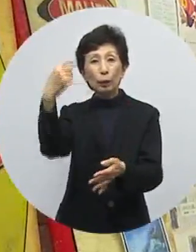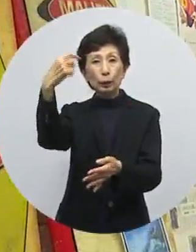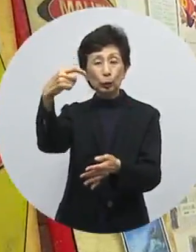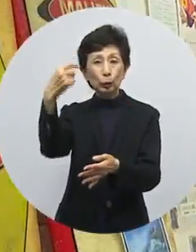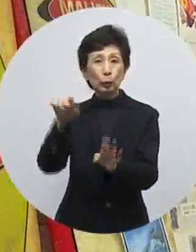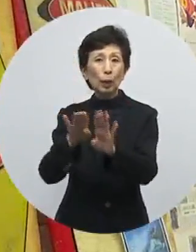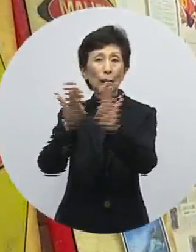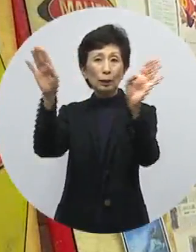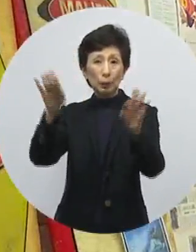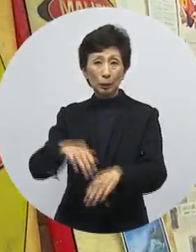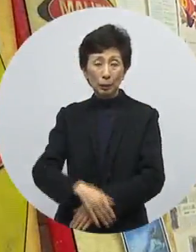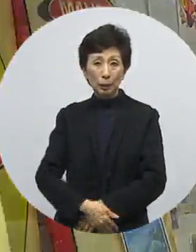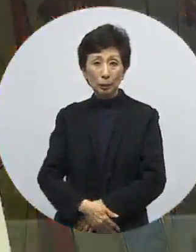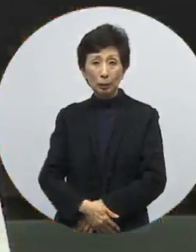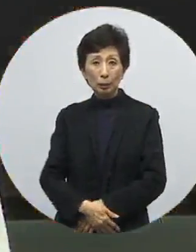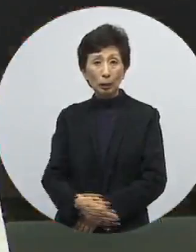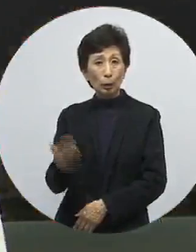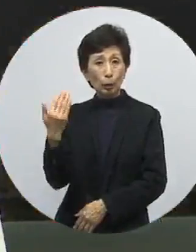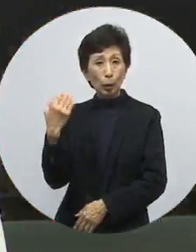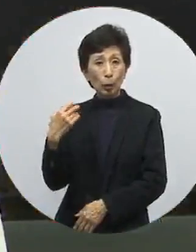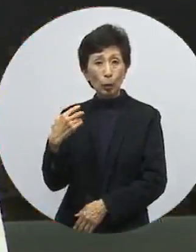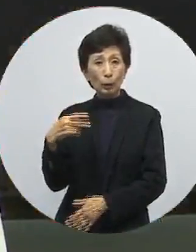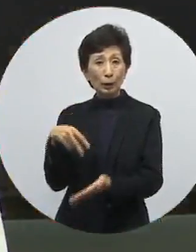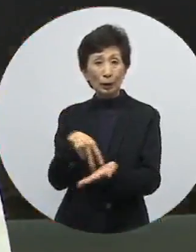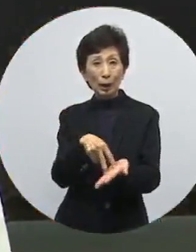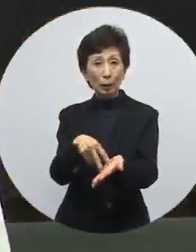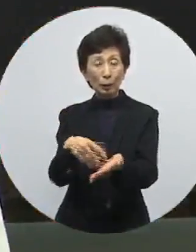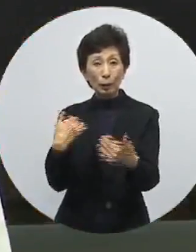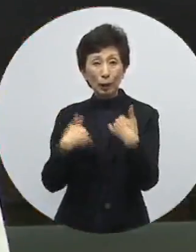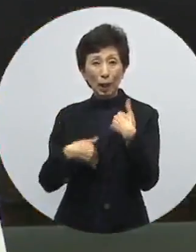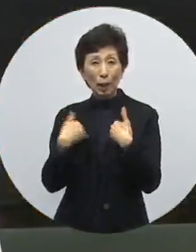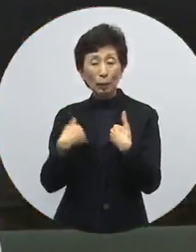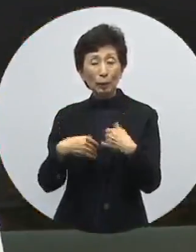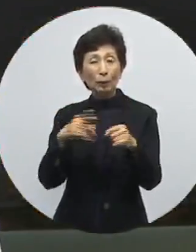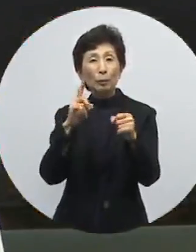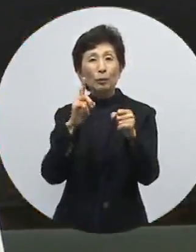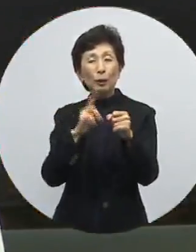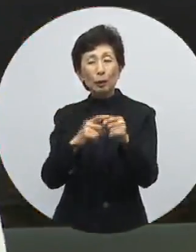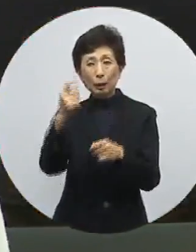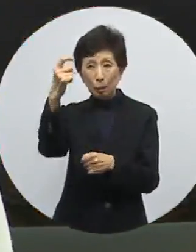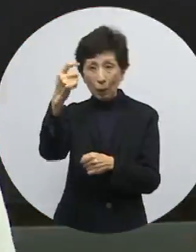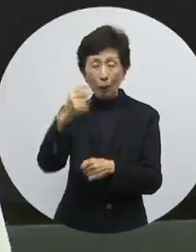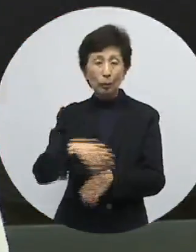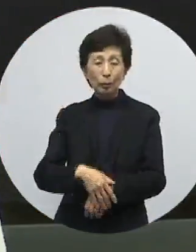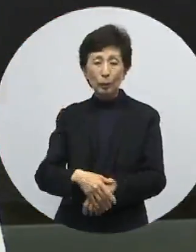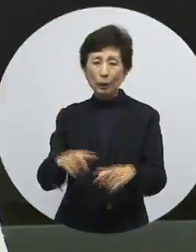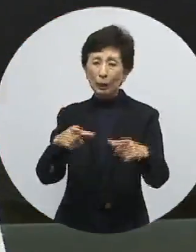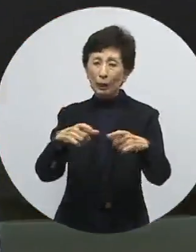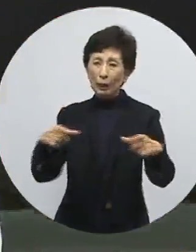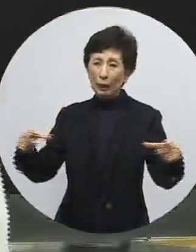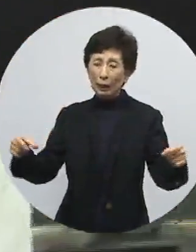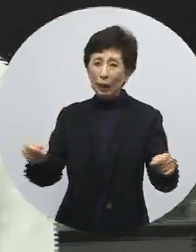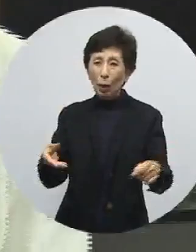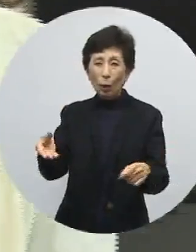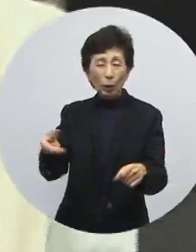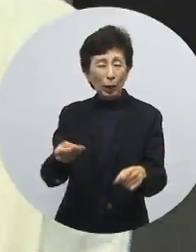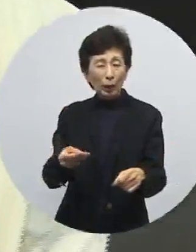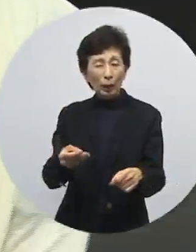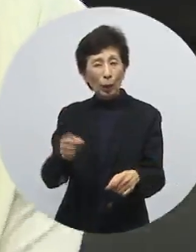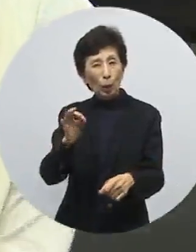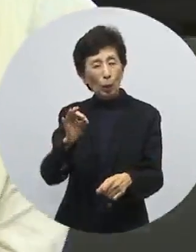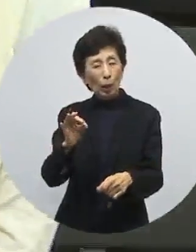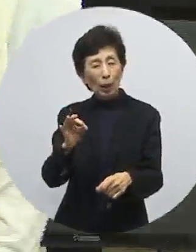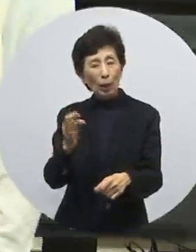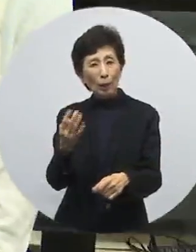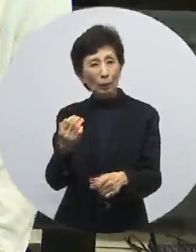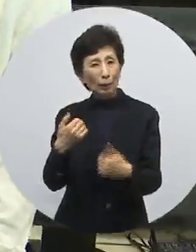その当時サーフィンを楽しむために習ったり 板を借りたりというのはどれぐらいお金がかかったことなん